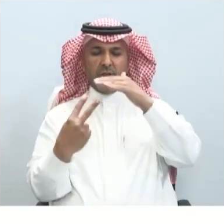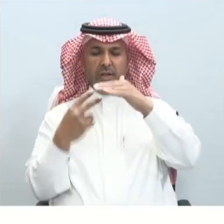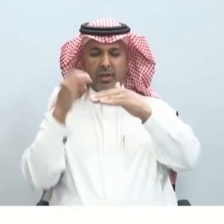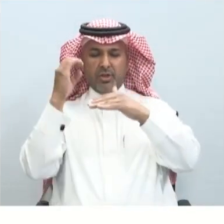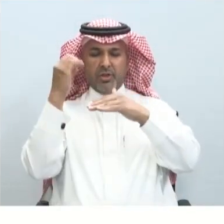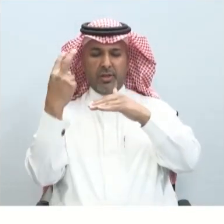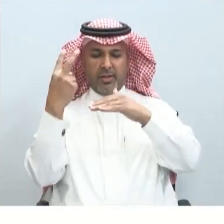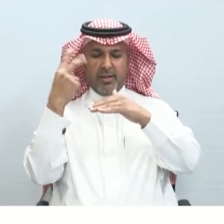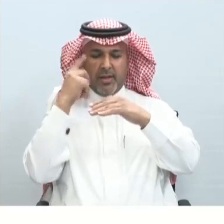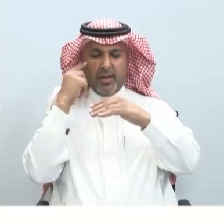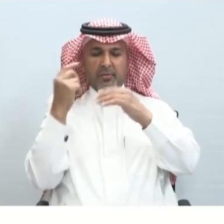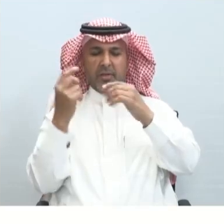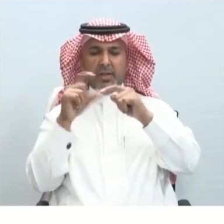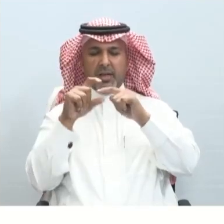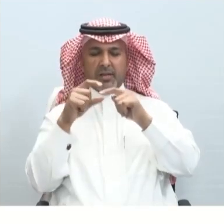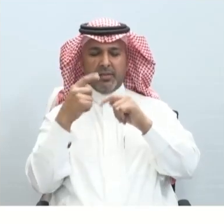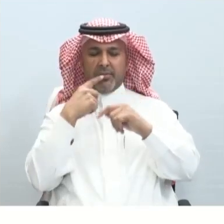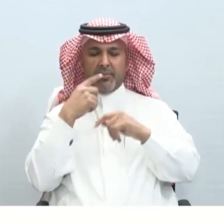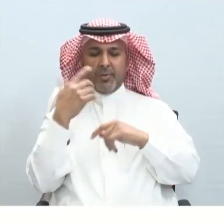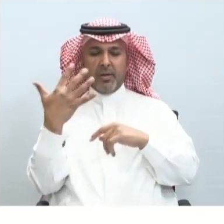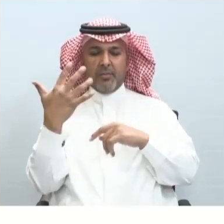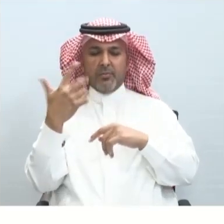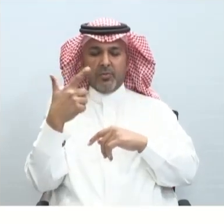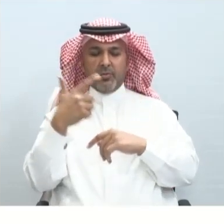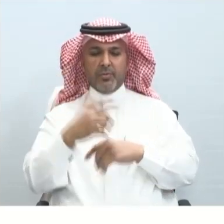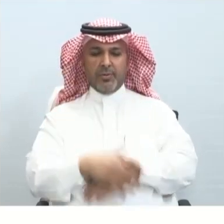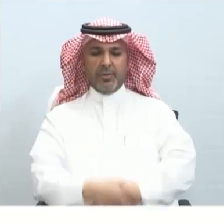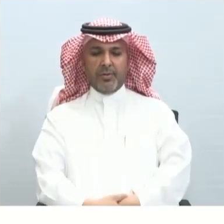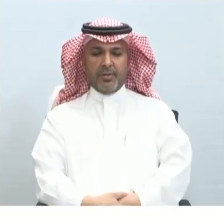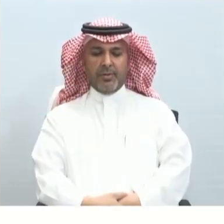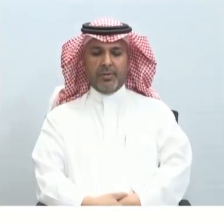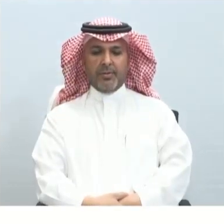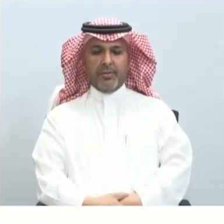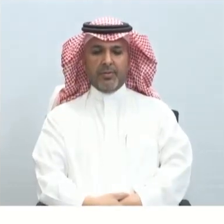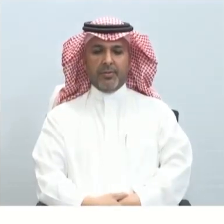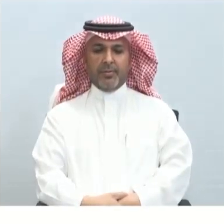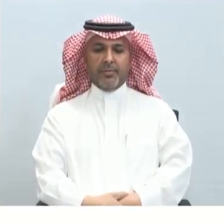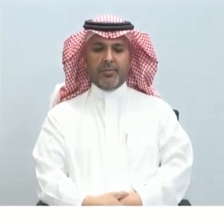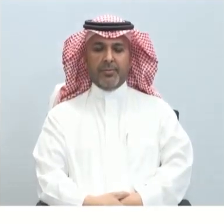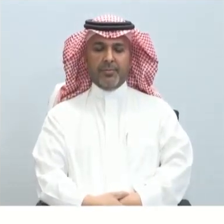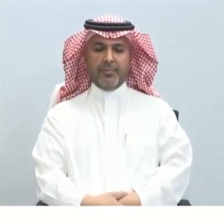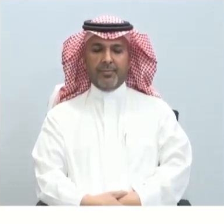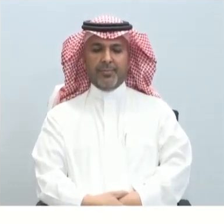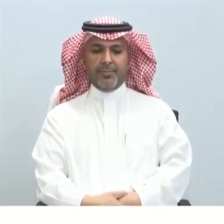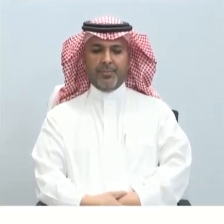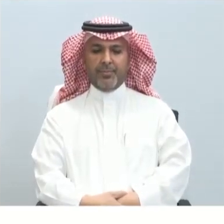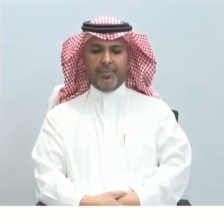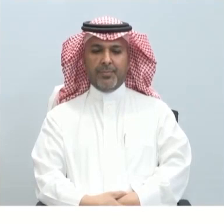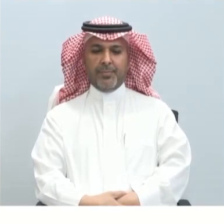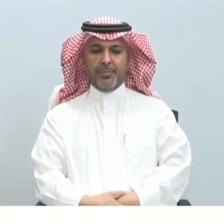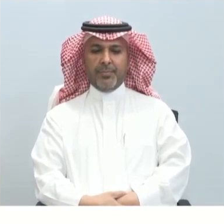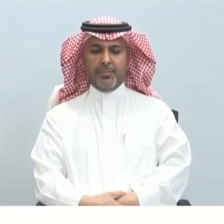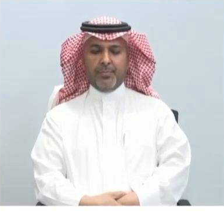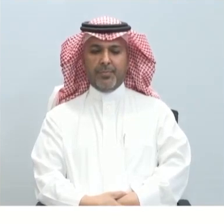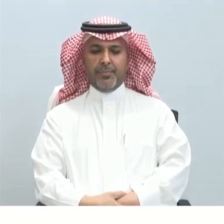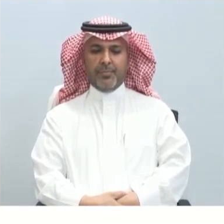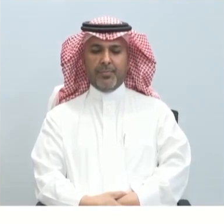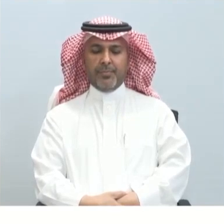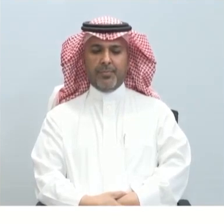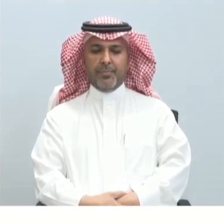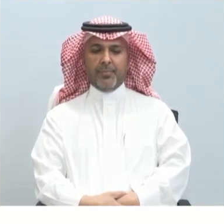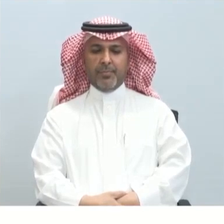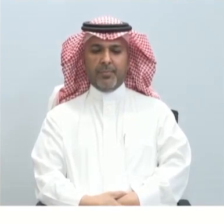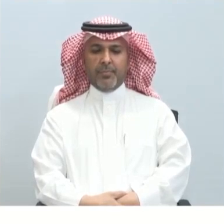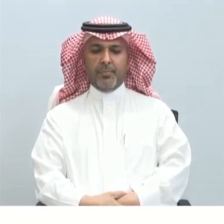عشره ضرب 15 ضرب ساين خمسه واربعين درجه يعني احسبها بالدقه كم تطلع معانا